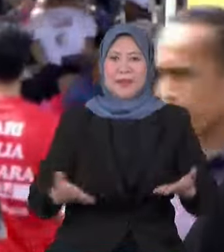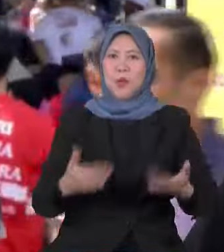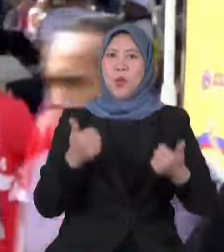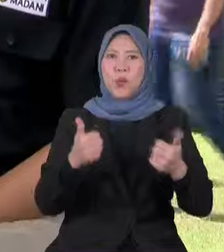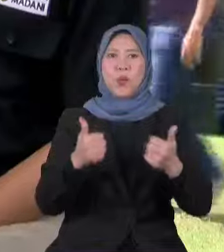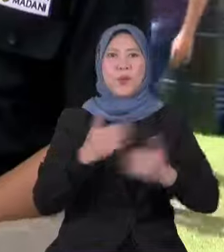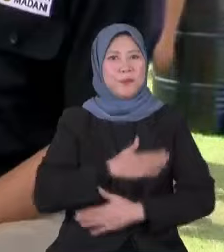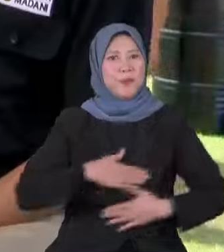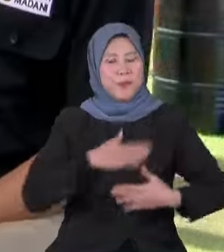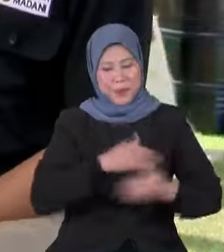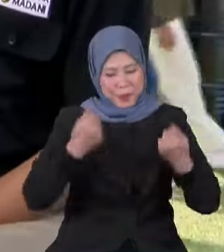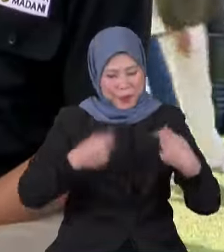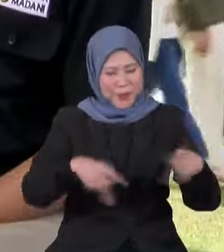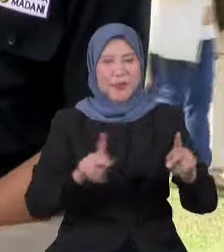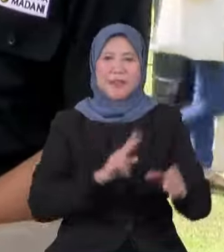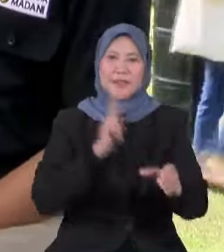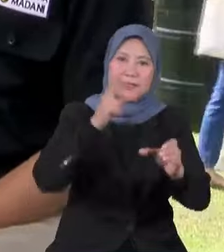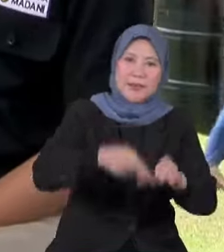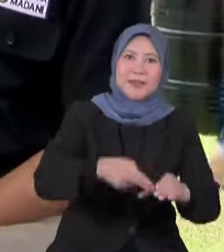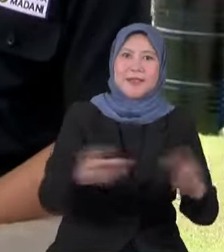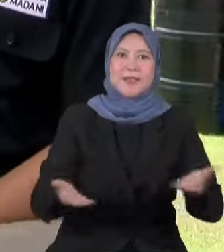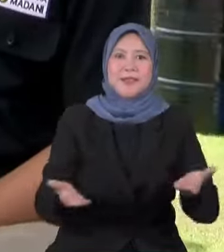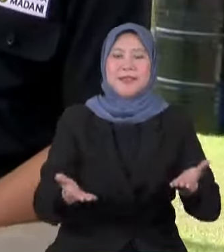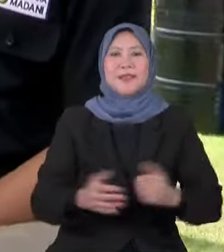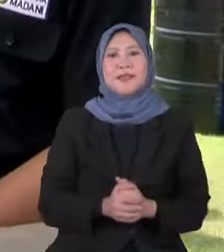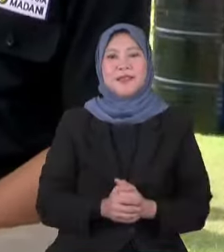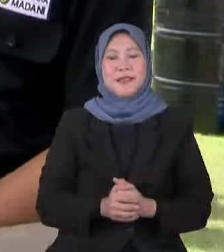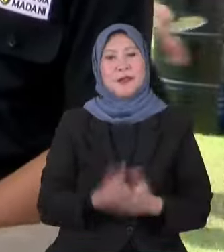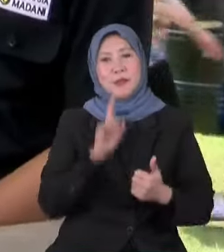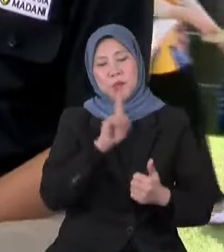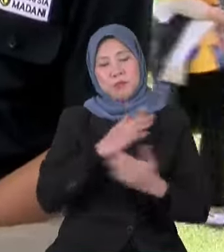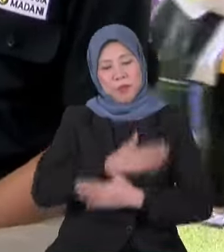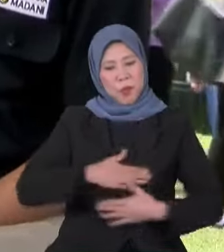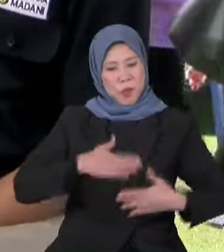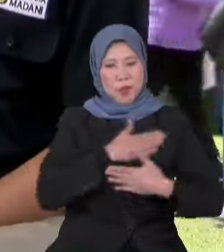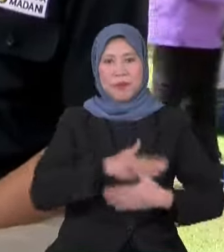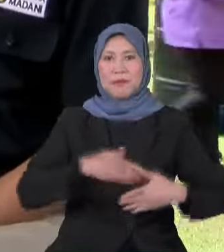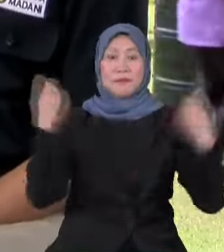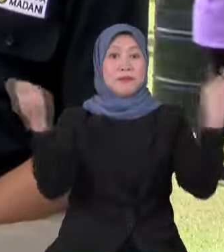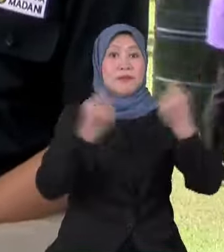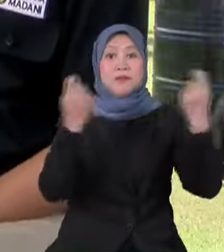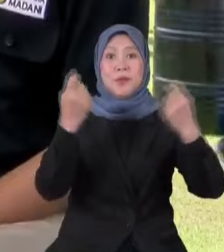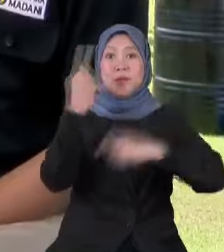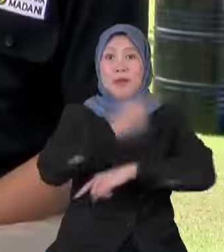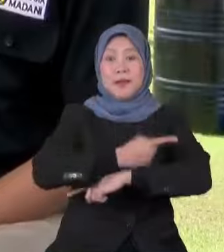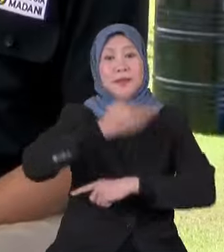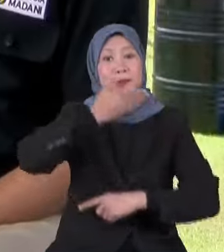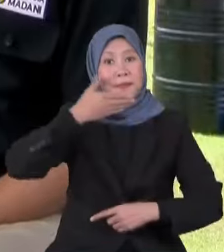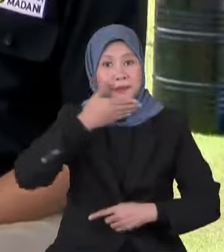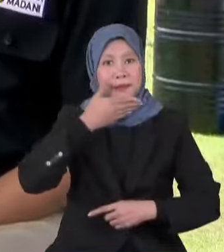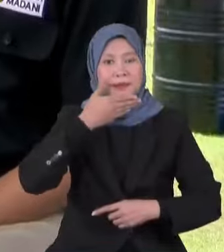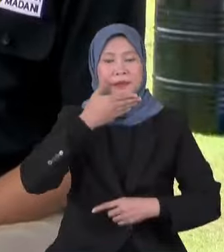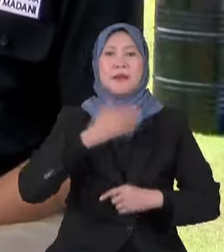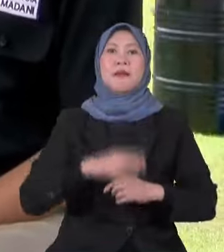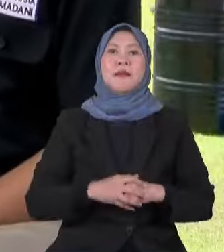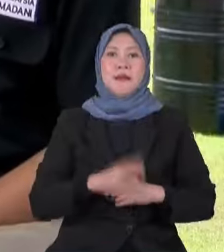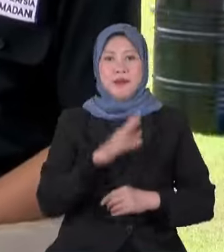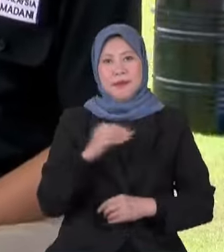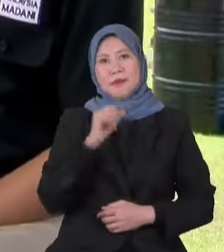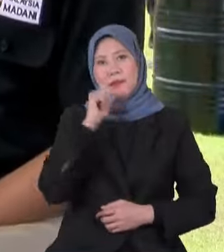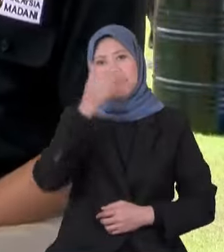lepaskan peluang semua untuk sertai. Dan dalam kita bersuka berseronok menyambut Hari Belia Negara ini, kami di Hari Belia Negara tidak